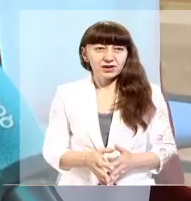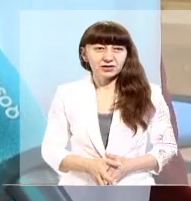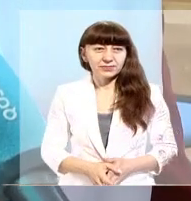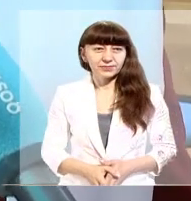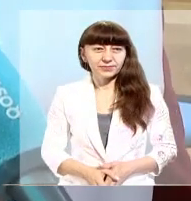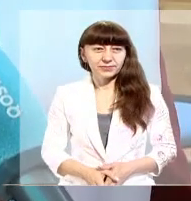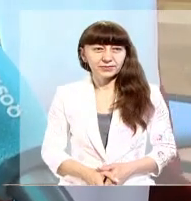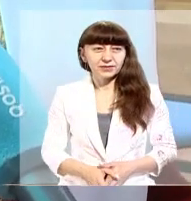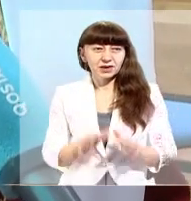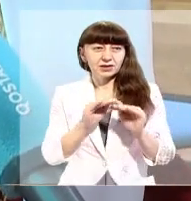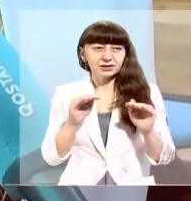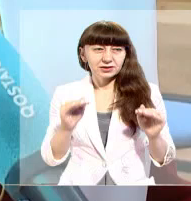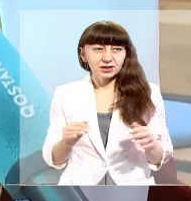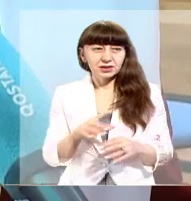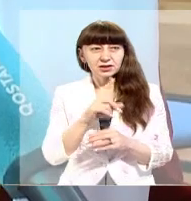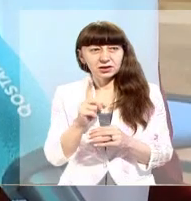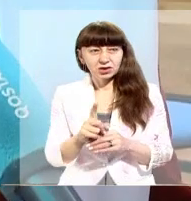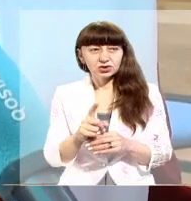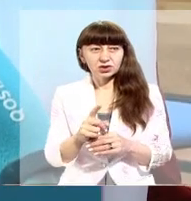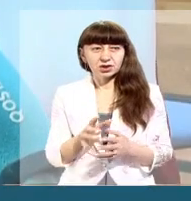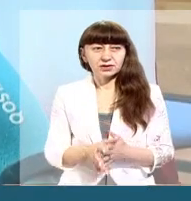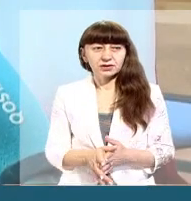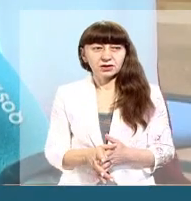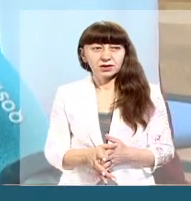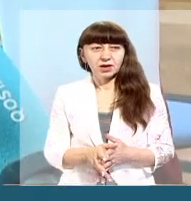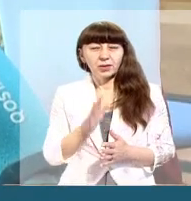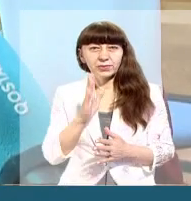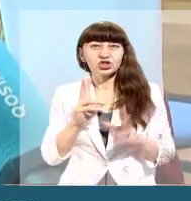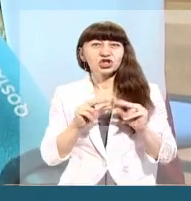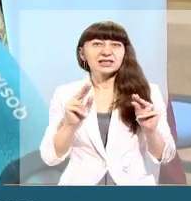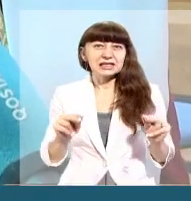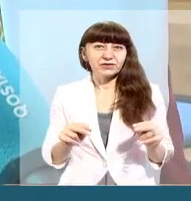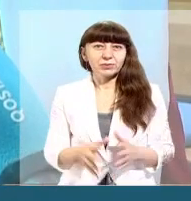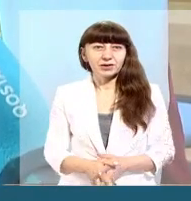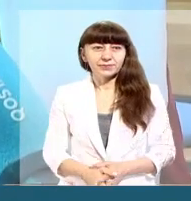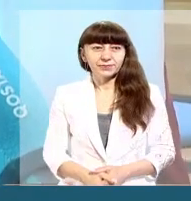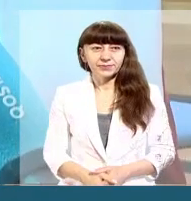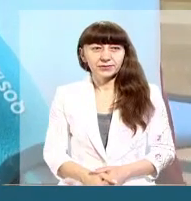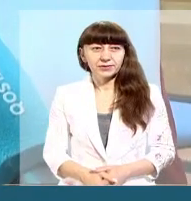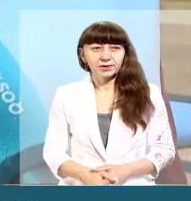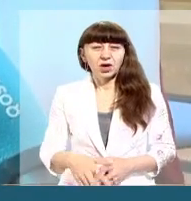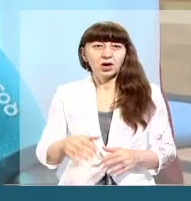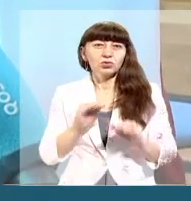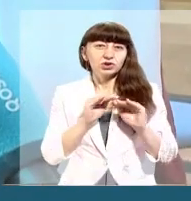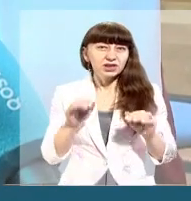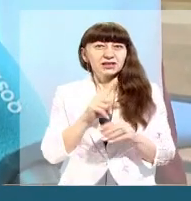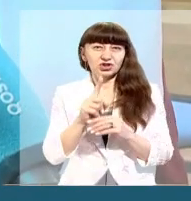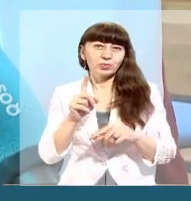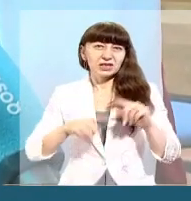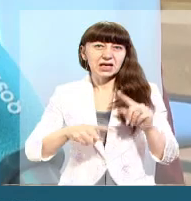нормально. Дети должны видеть детство хорошее, счастливым быть. Именно поэтому